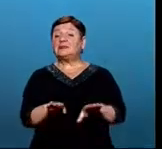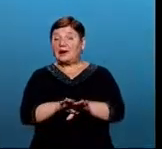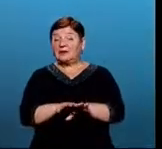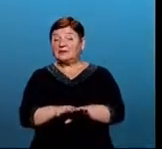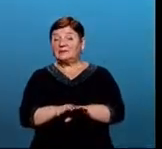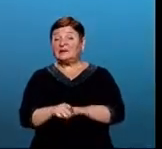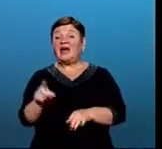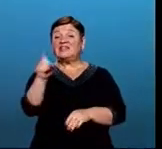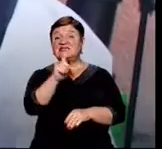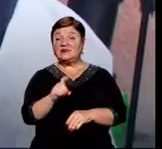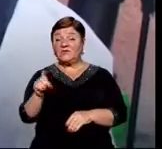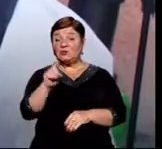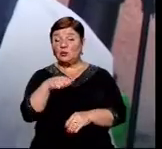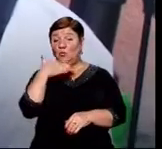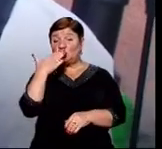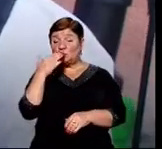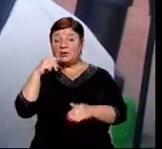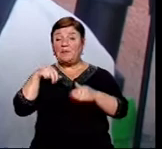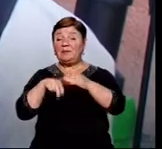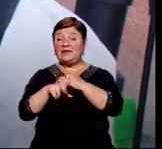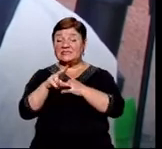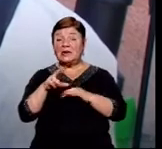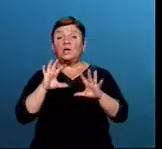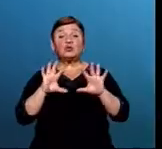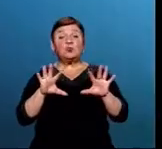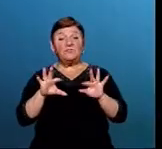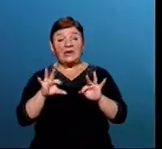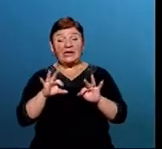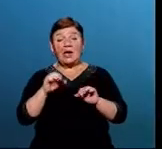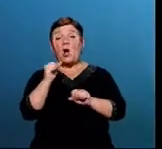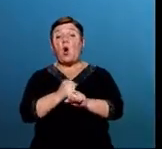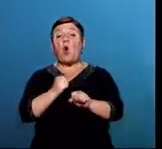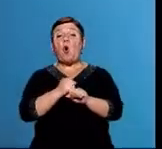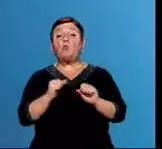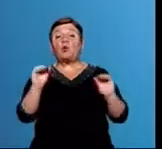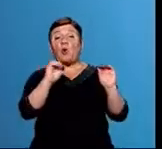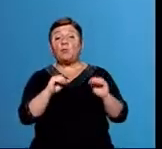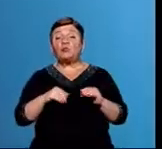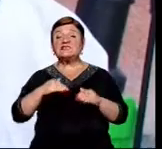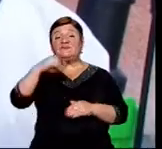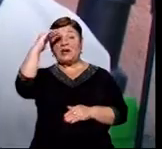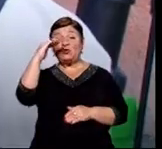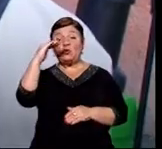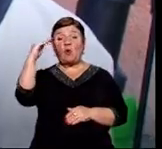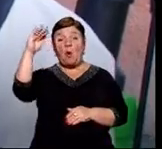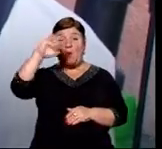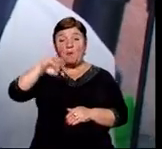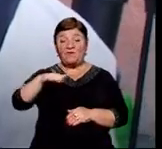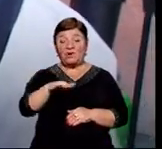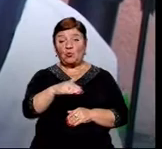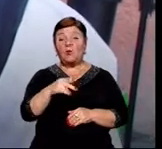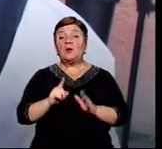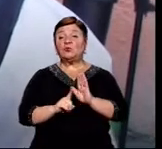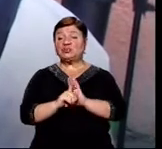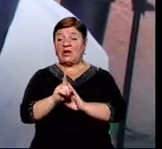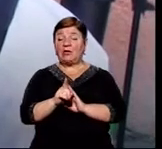Дезінфікують під'їзд у п'ятиповерхівці в Ужгороді. Працівник служби АВЕ розповідає, обробку під'їздів розпочинають з верхнього поверху. Дезінфікували